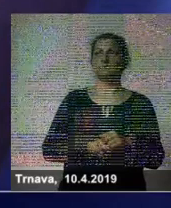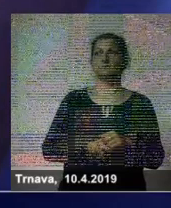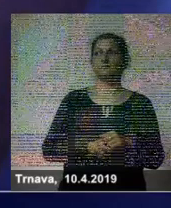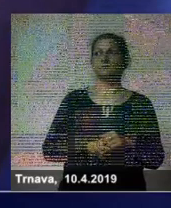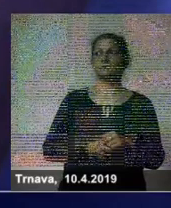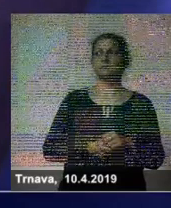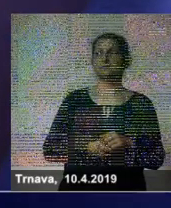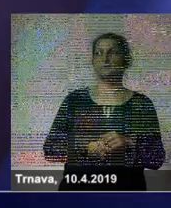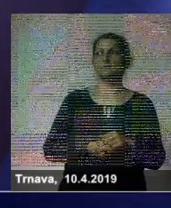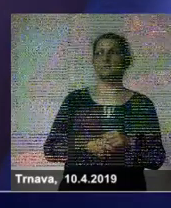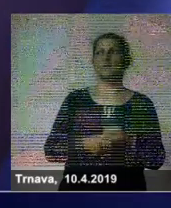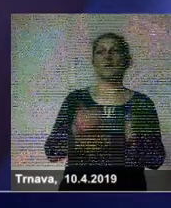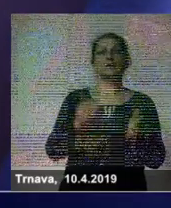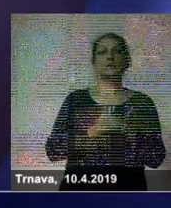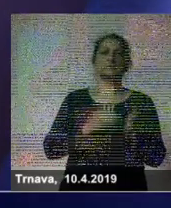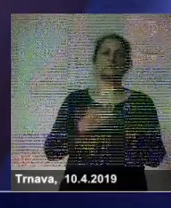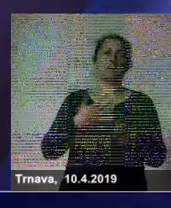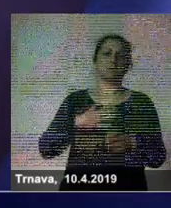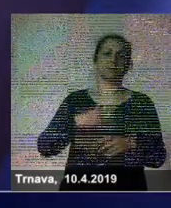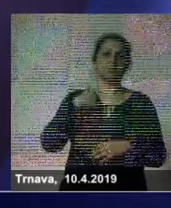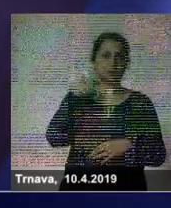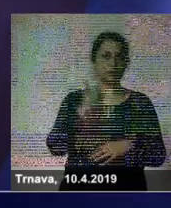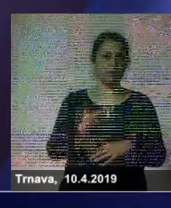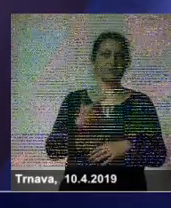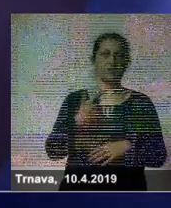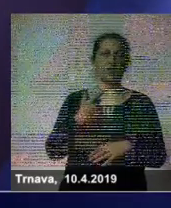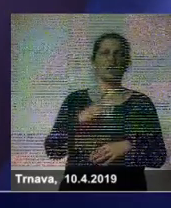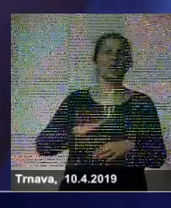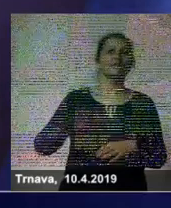Hned v úvode treba povedať, že všetci